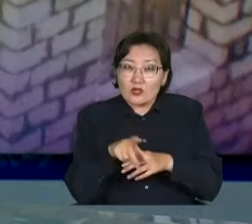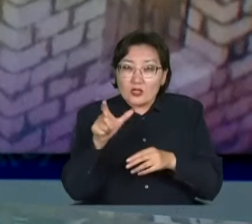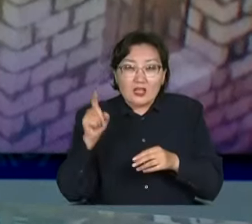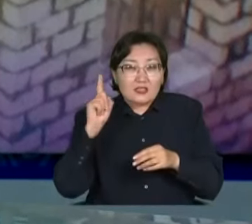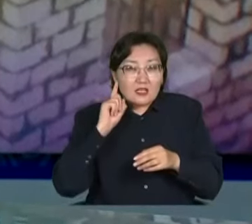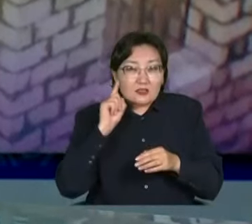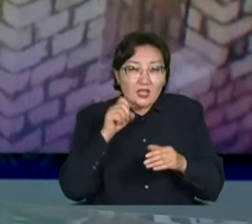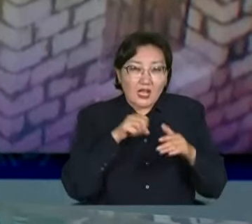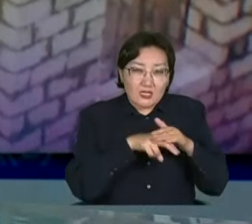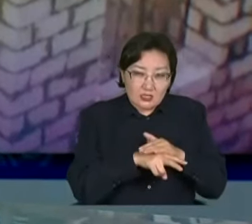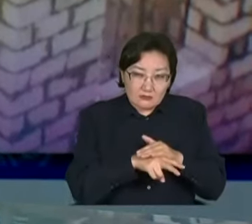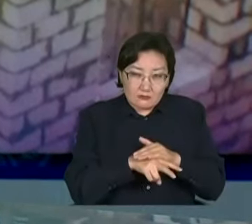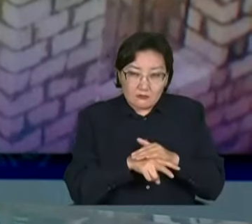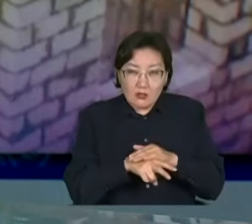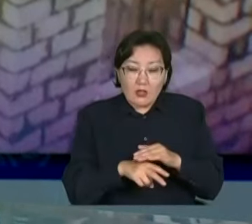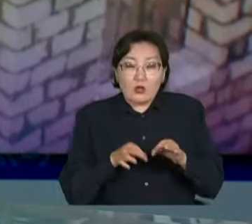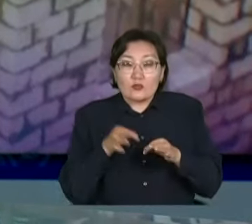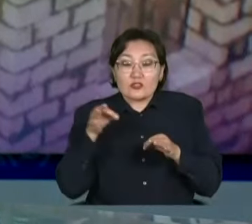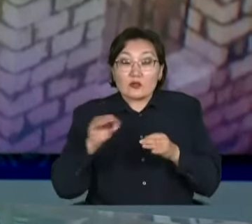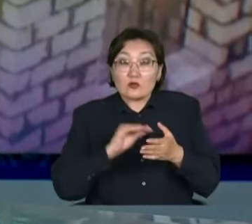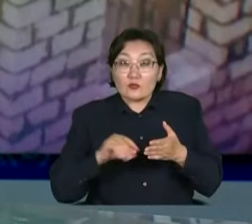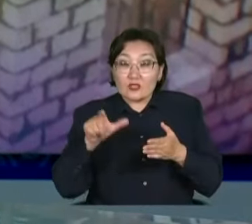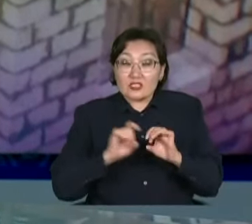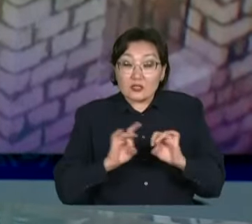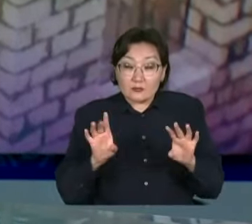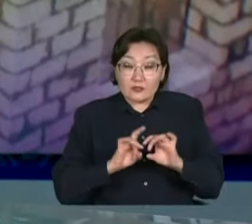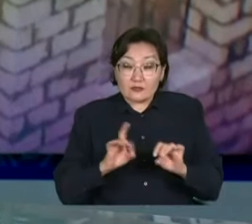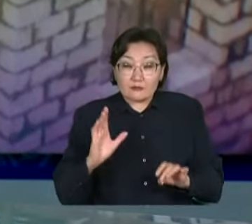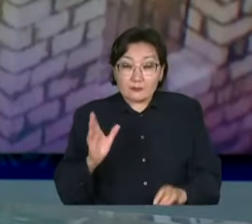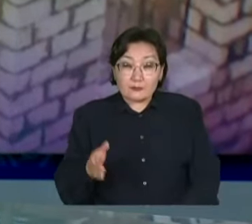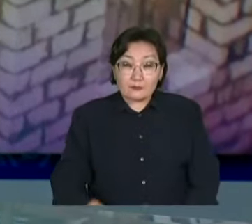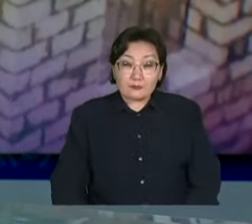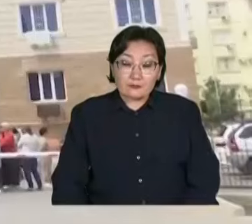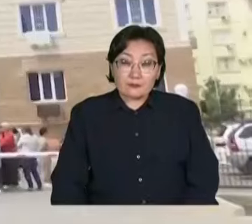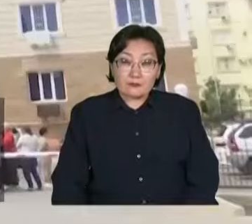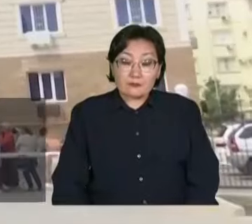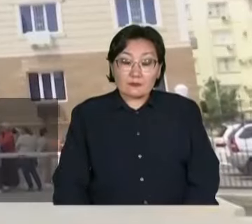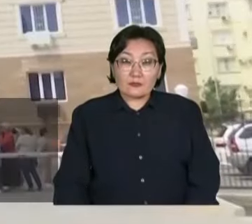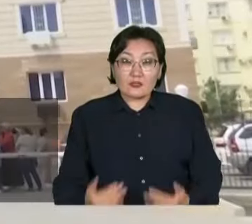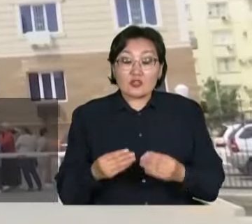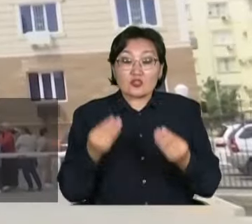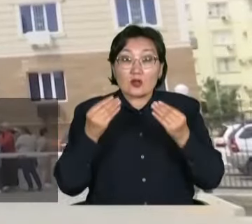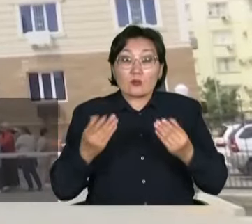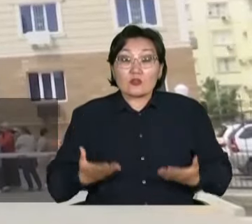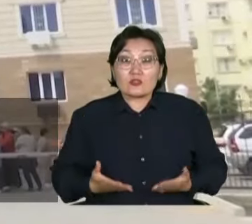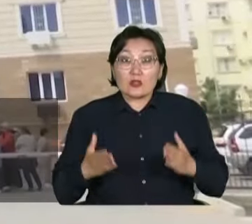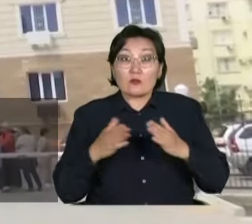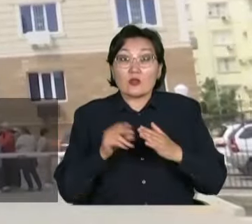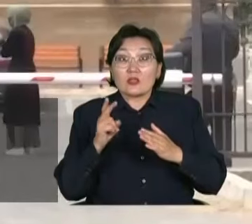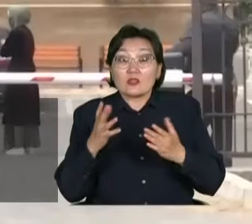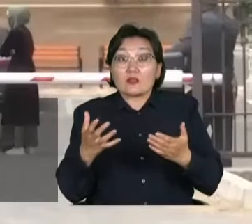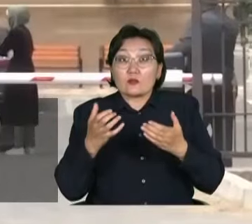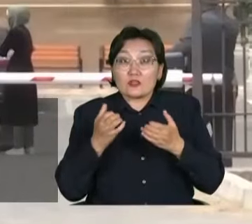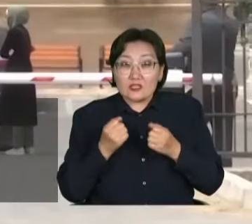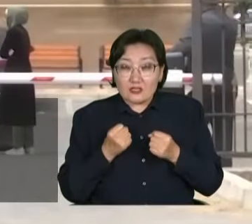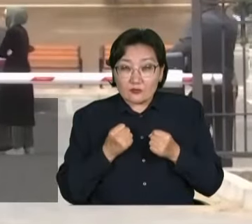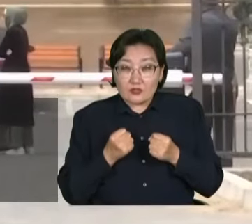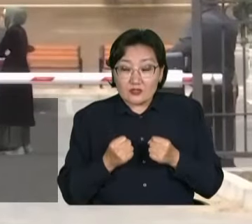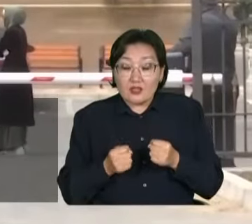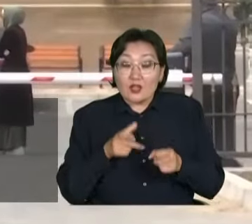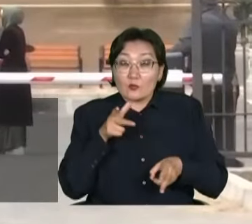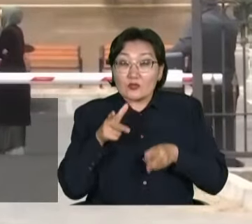тыңдаудан қашатын көрінеді. Өңірдегі әріптес жағдайды баяндайды. Элиталық үйден баспана алып жыларман болған жандардың